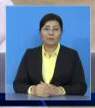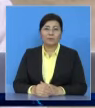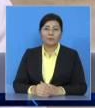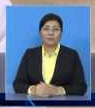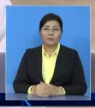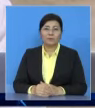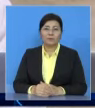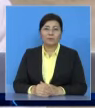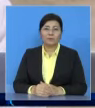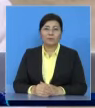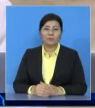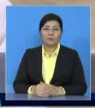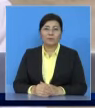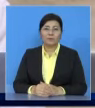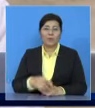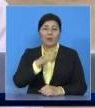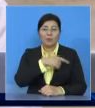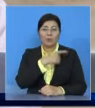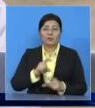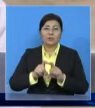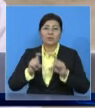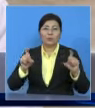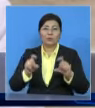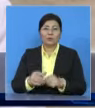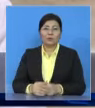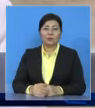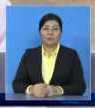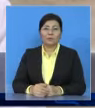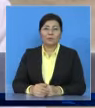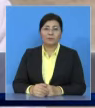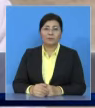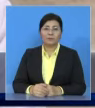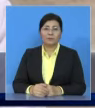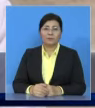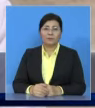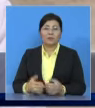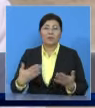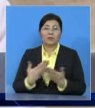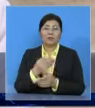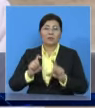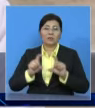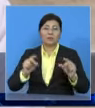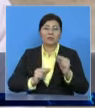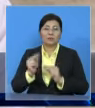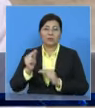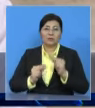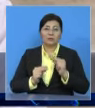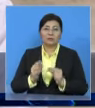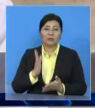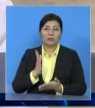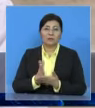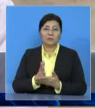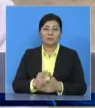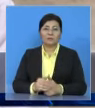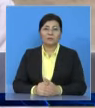Мына медициналық пунктімізге жаңа ғимарат салынып жатыр.